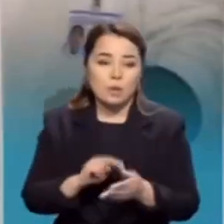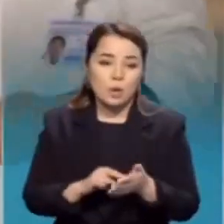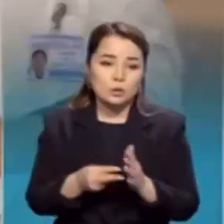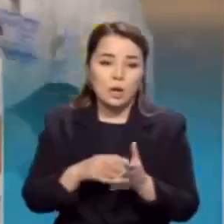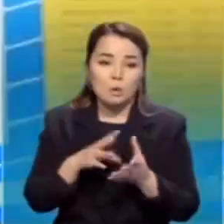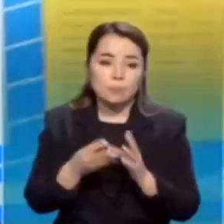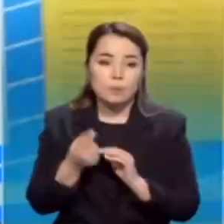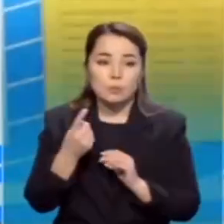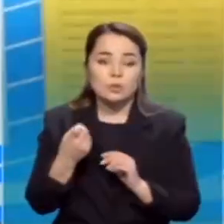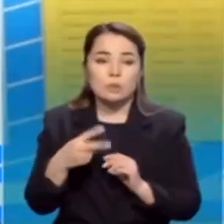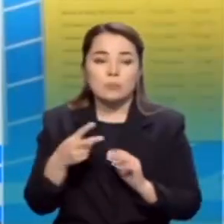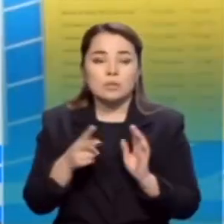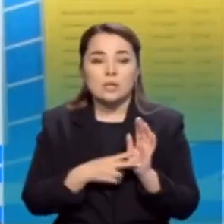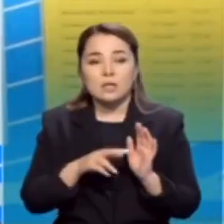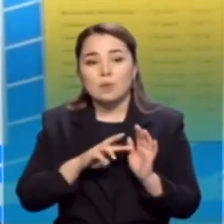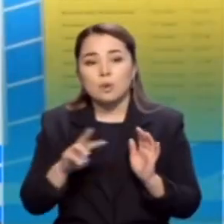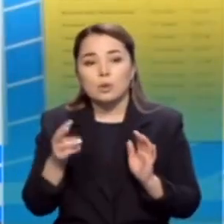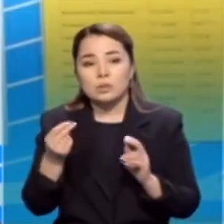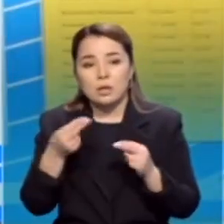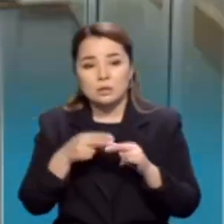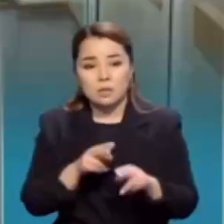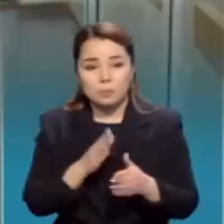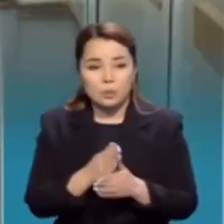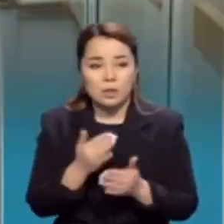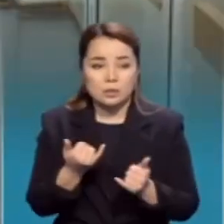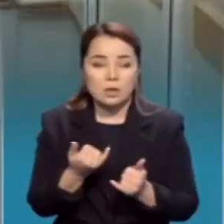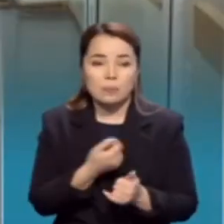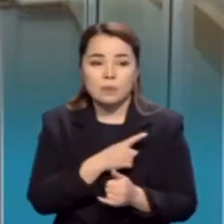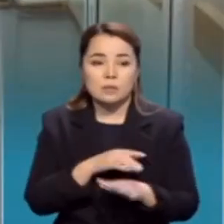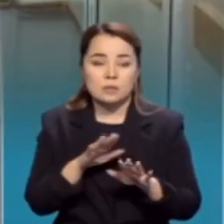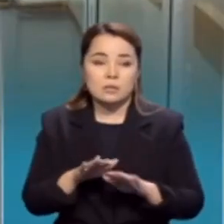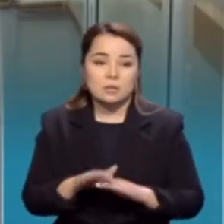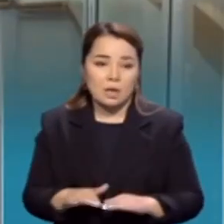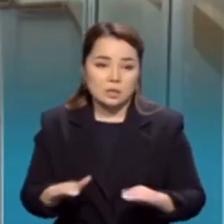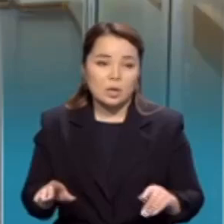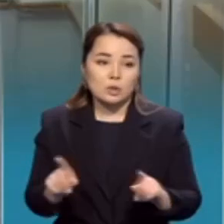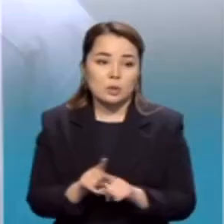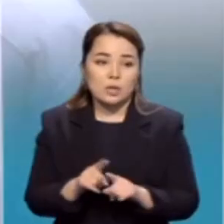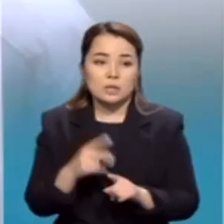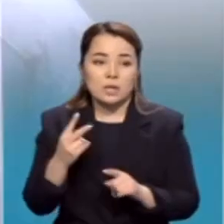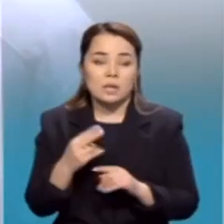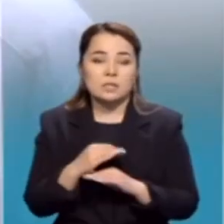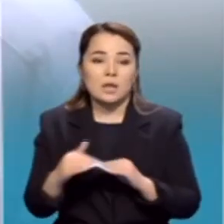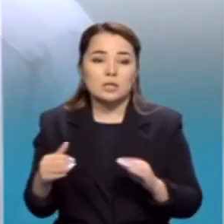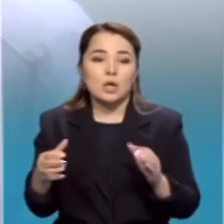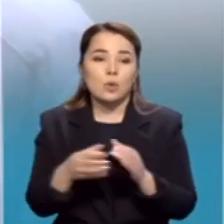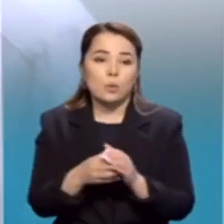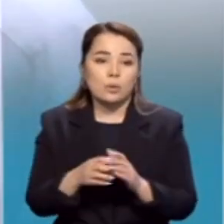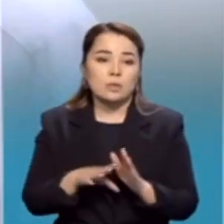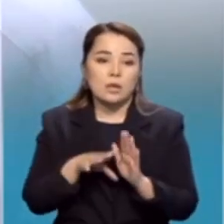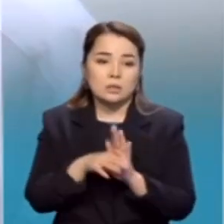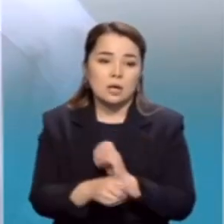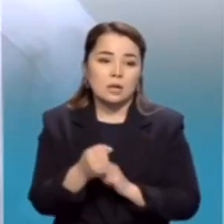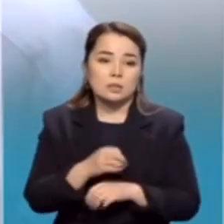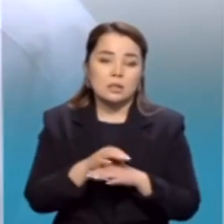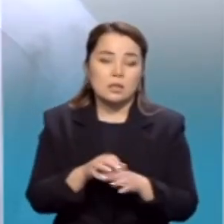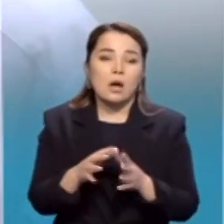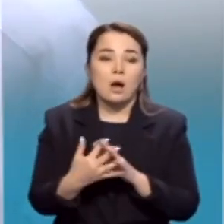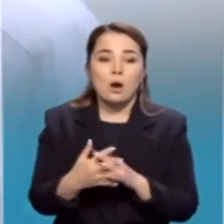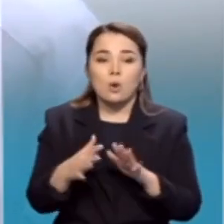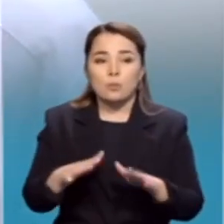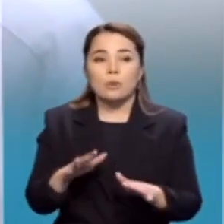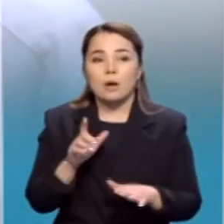жобасына 127 миллион теңге бөлінді. Перзентхана бөлімі де екінші деңгейге өтпек. Оған себеп жаңағы